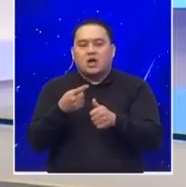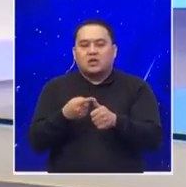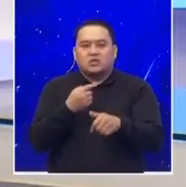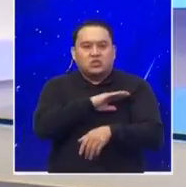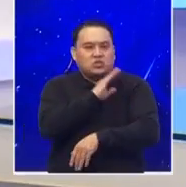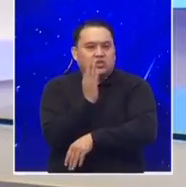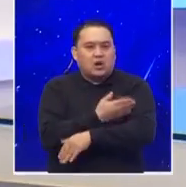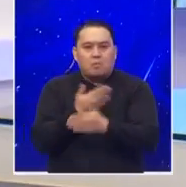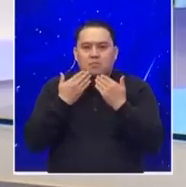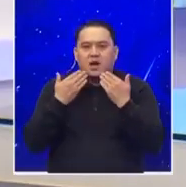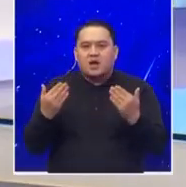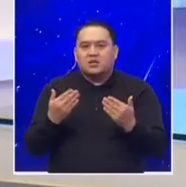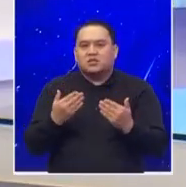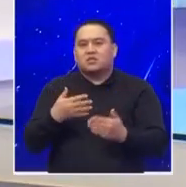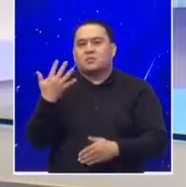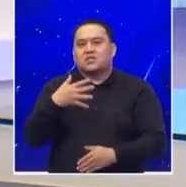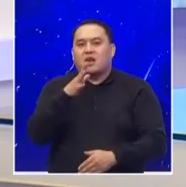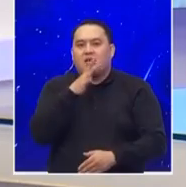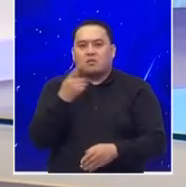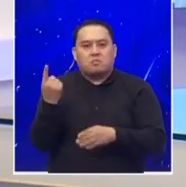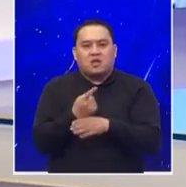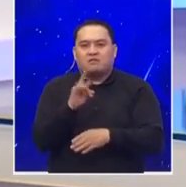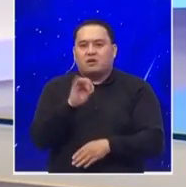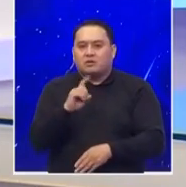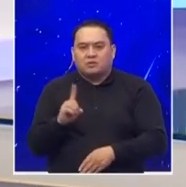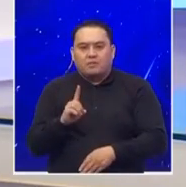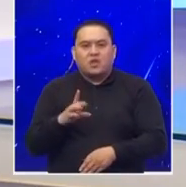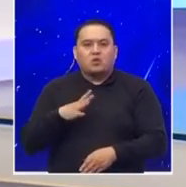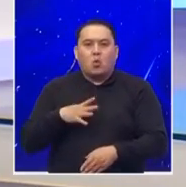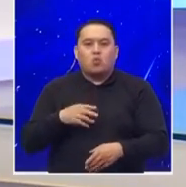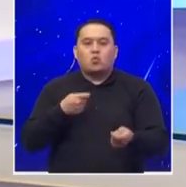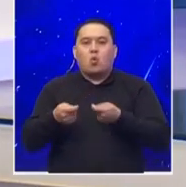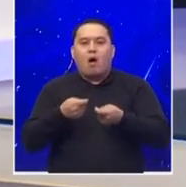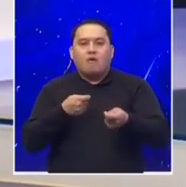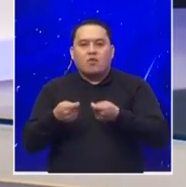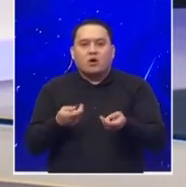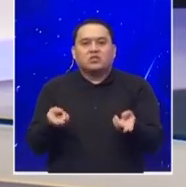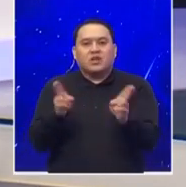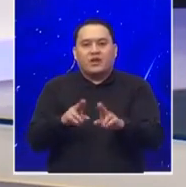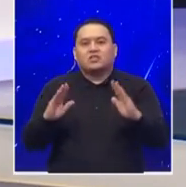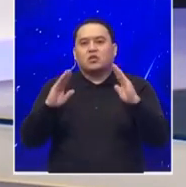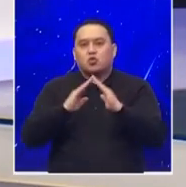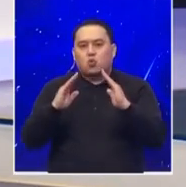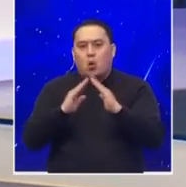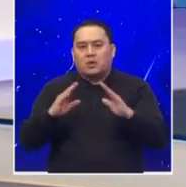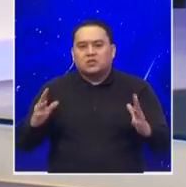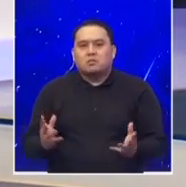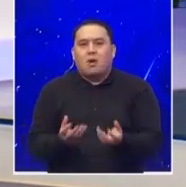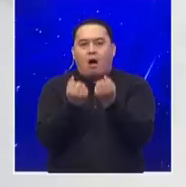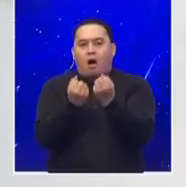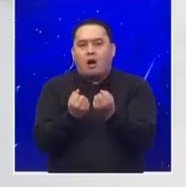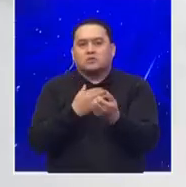самой сильной за последние полвека. Правительство призывает жителей королевства оставаться дома. Накануне спасатели